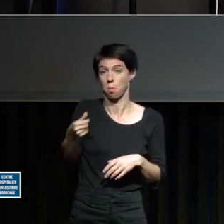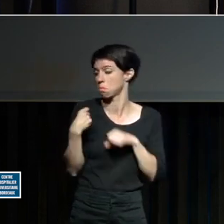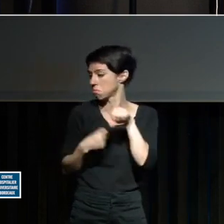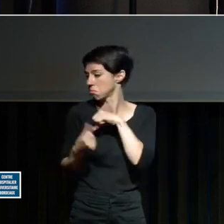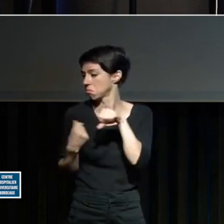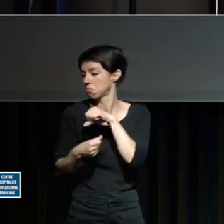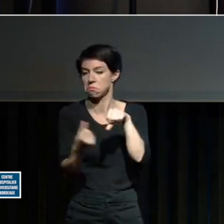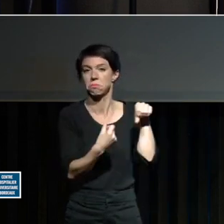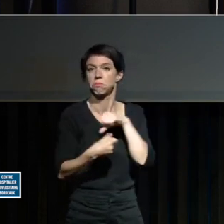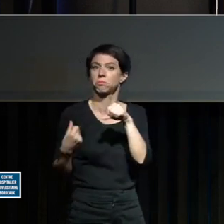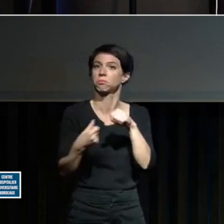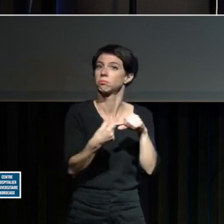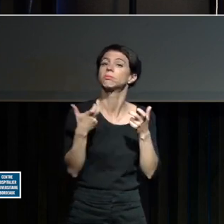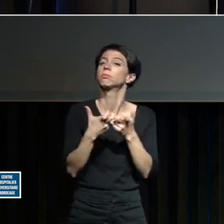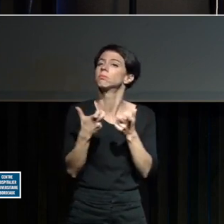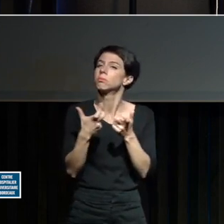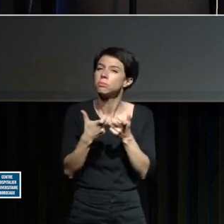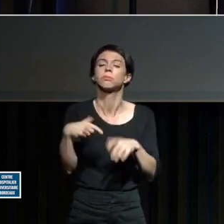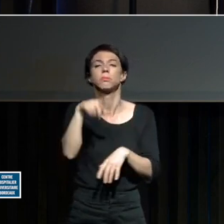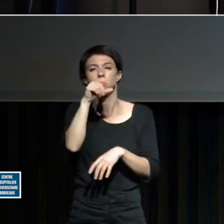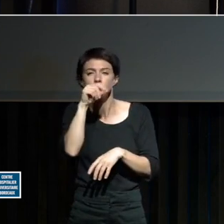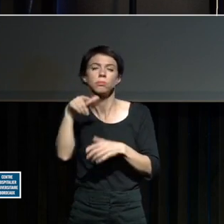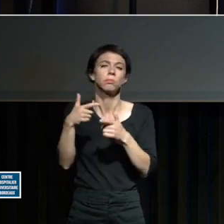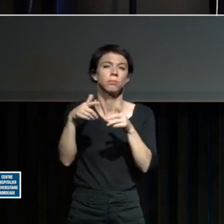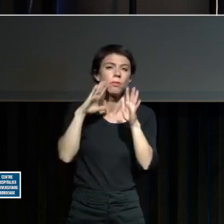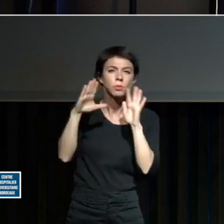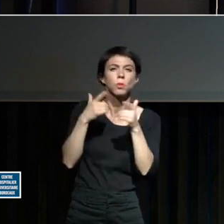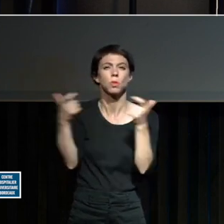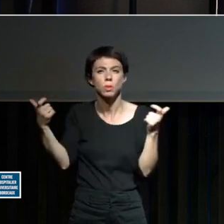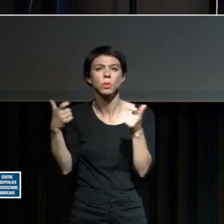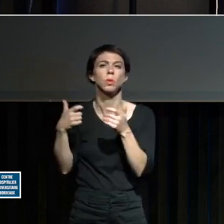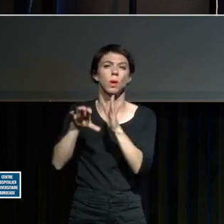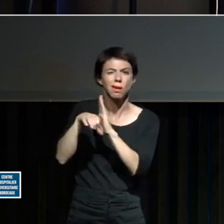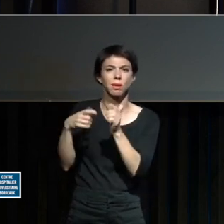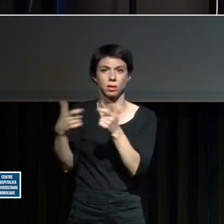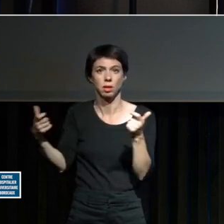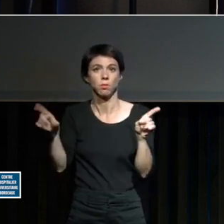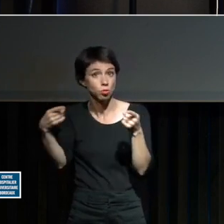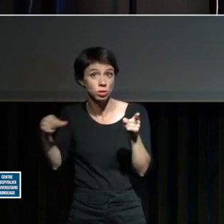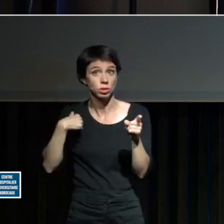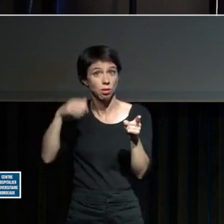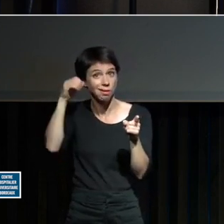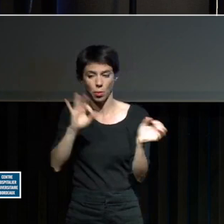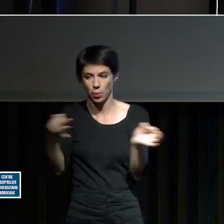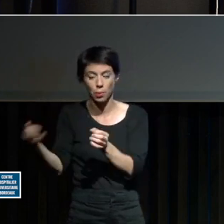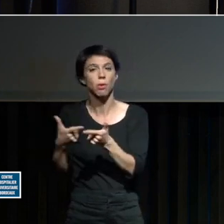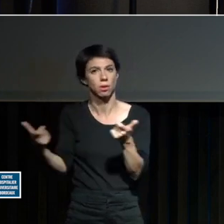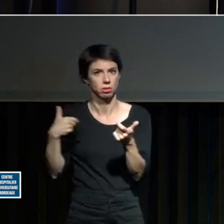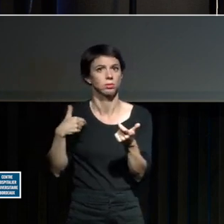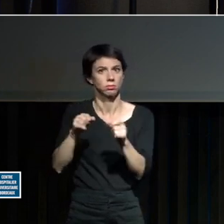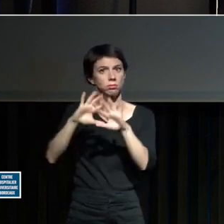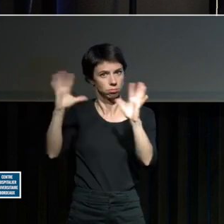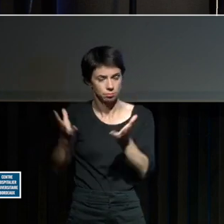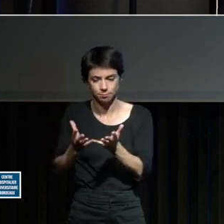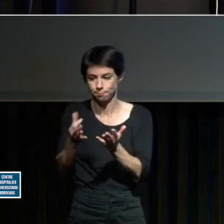avec une forte utilisation des réseaux sociaux, des messageries, des sites de musique, etc. Et en particulier,